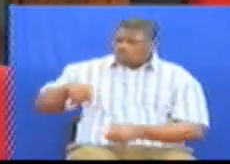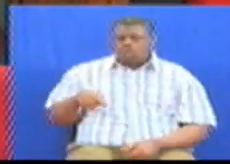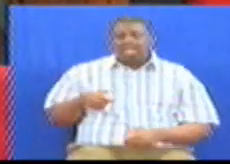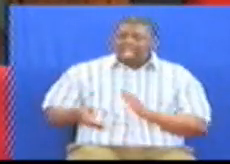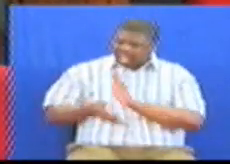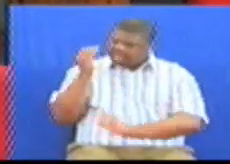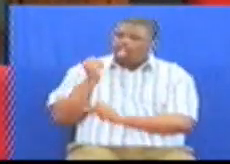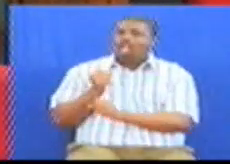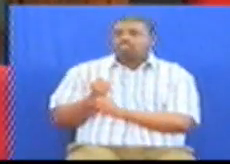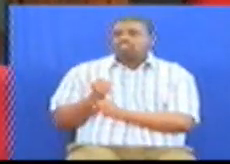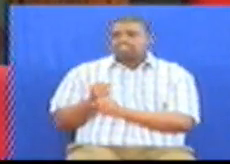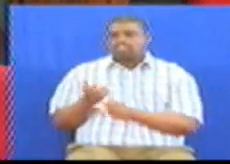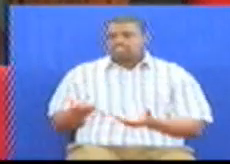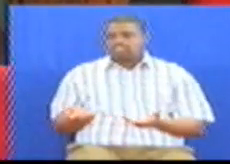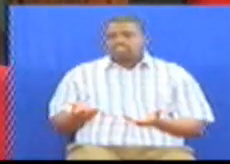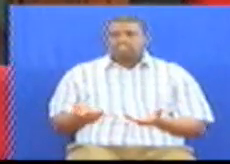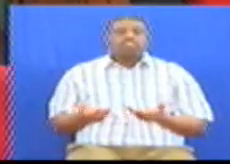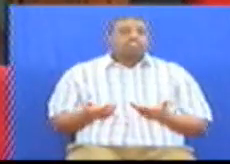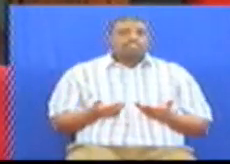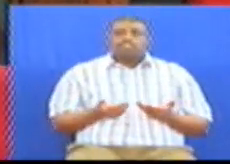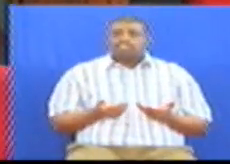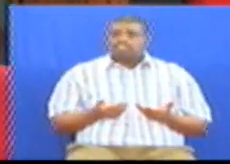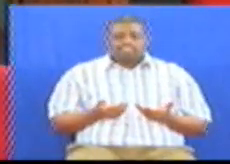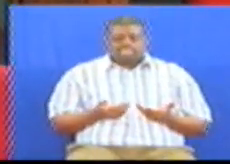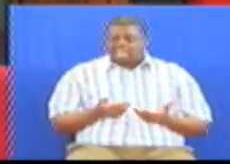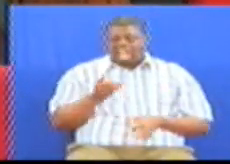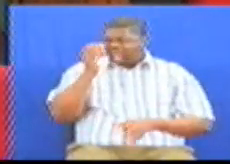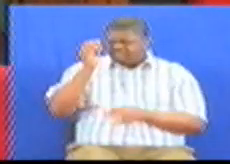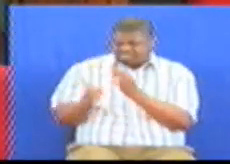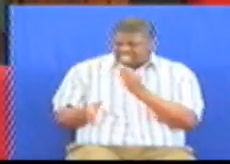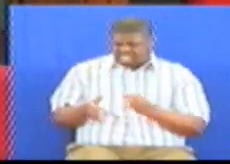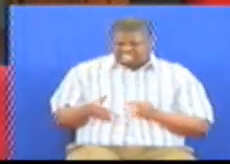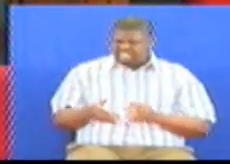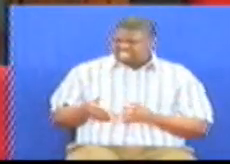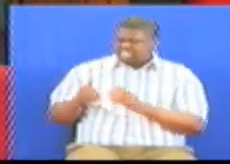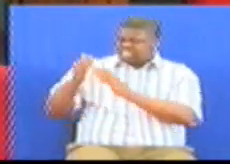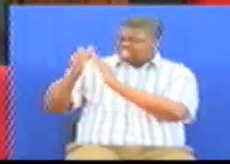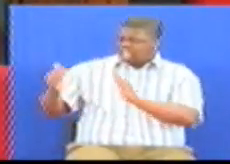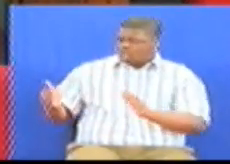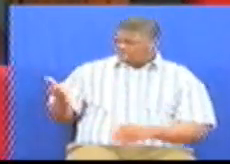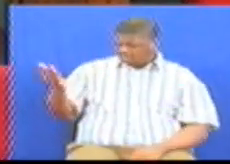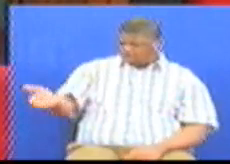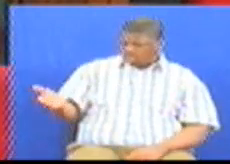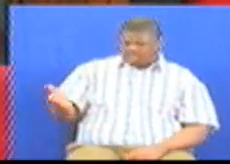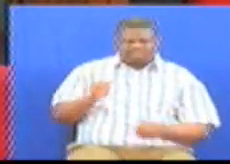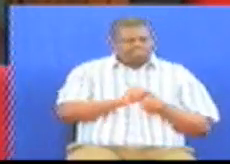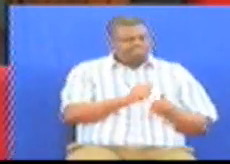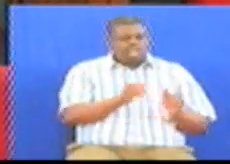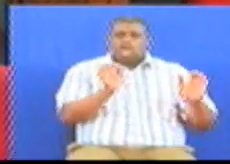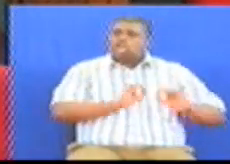kazi. Kwa sababu haitatufaa kuwa na majengo tu peke yake ambayo hayana kazi kwa muda